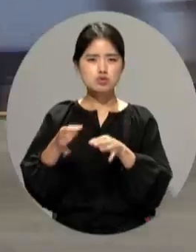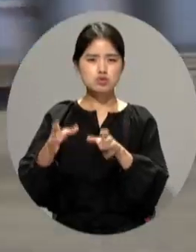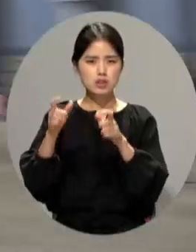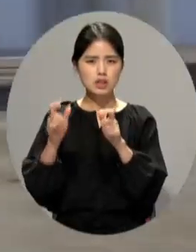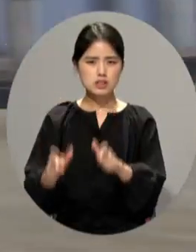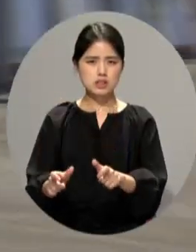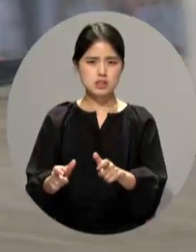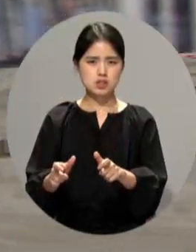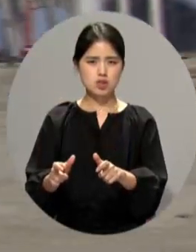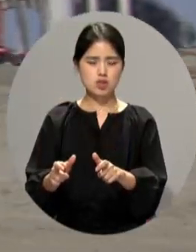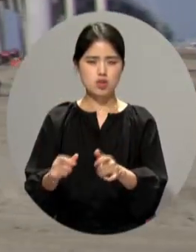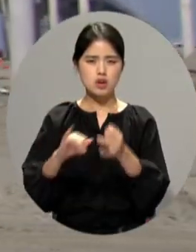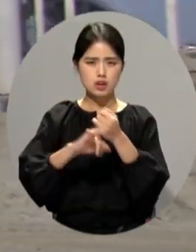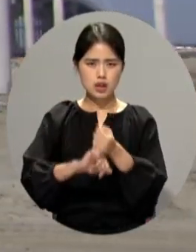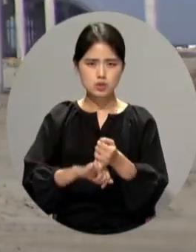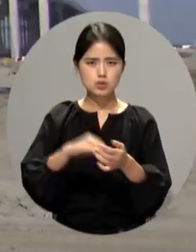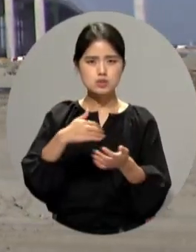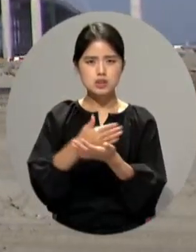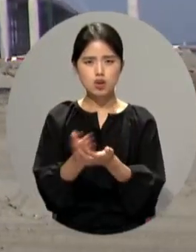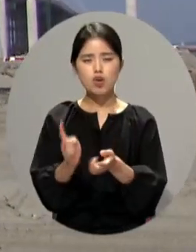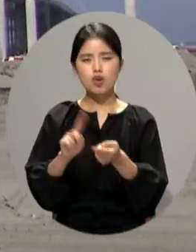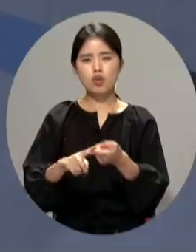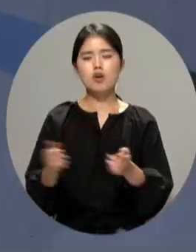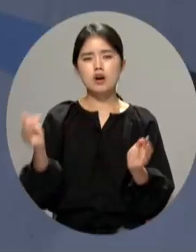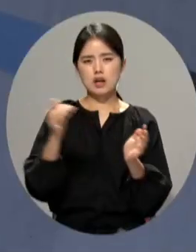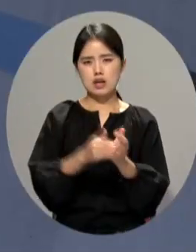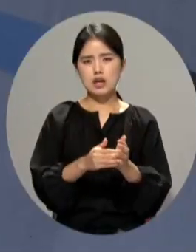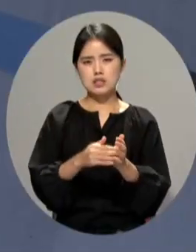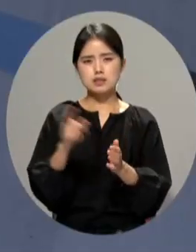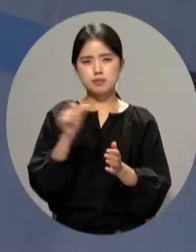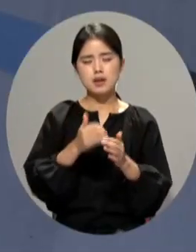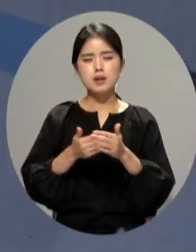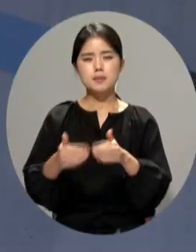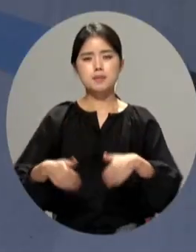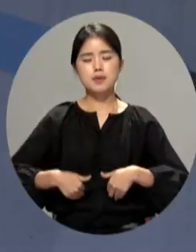논의도 속도를 내야 한다는 목소리가 높습니다. MBC 뉴스 김아연입니다.